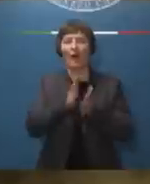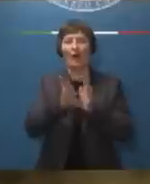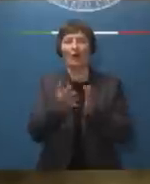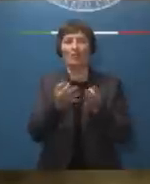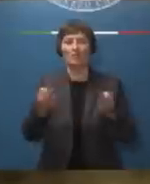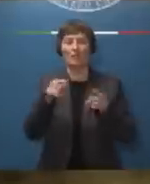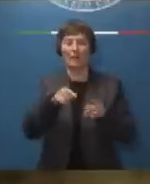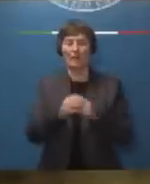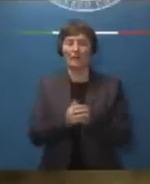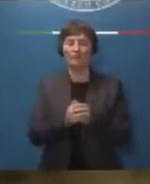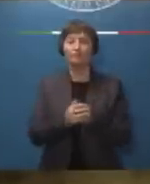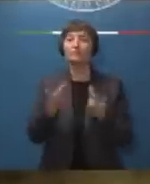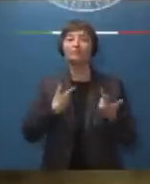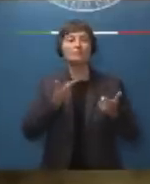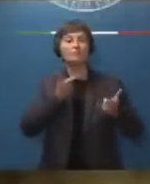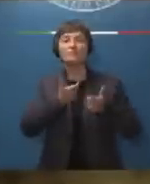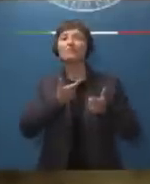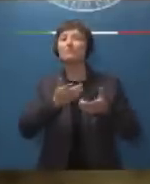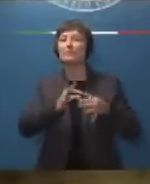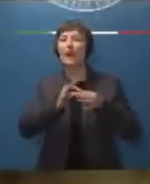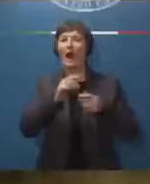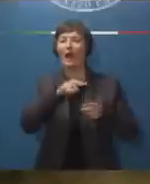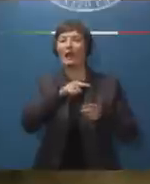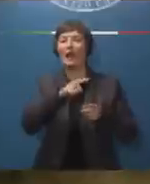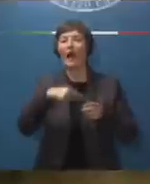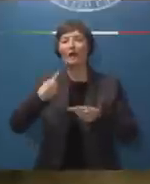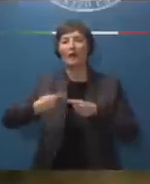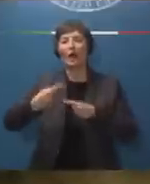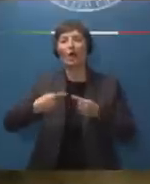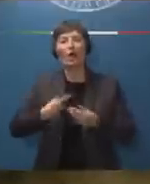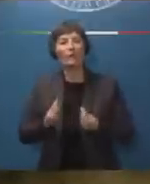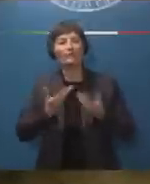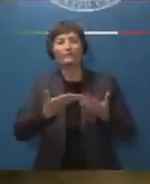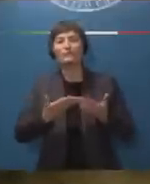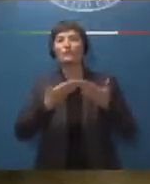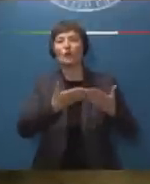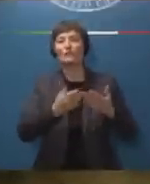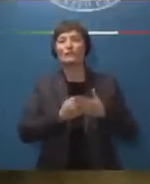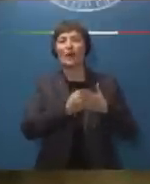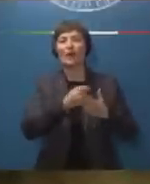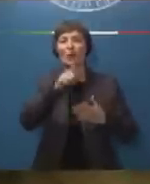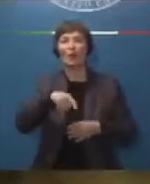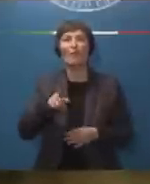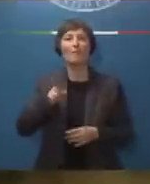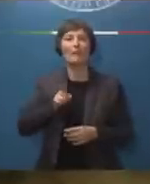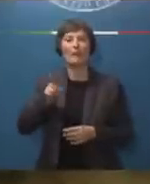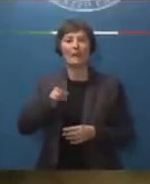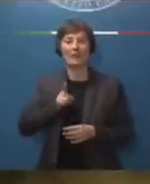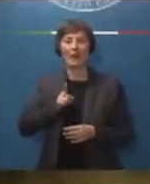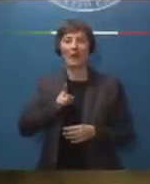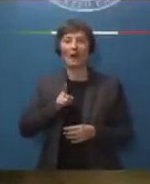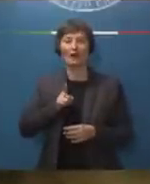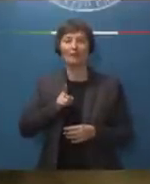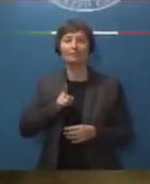nostri principali alleati a fornire il sostegno necessario anche militare perché l'Ucraina possa arrivare